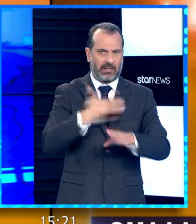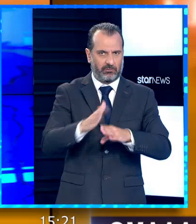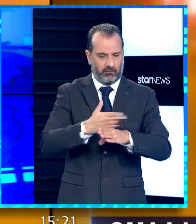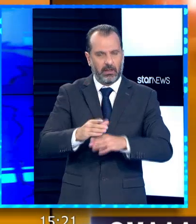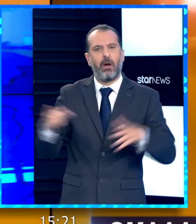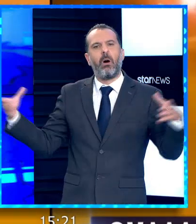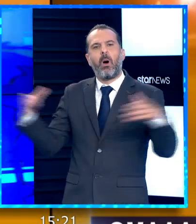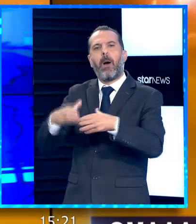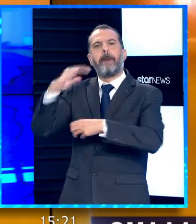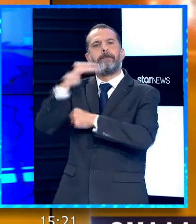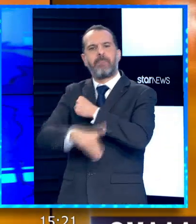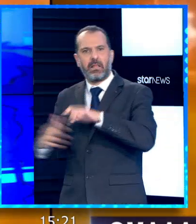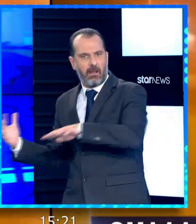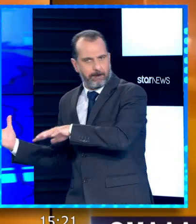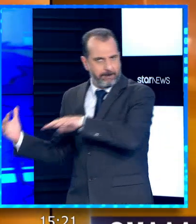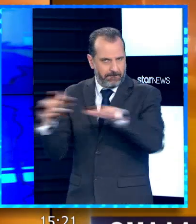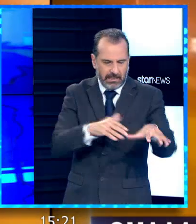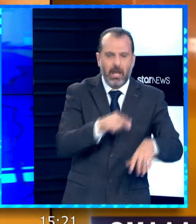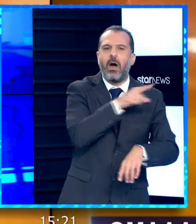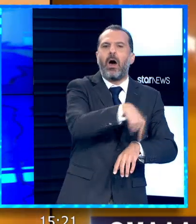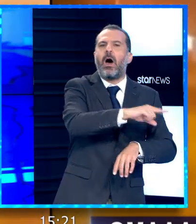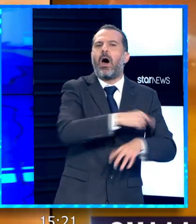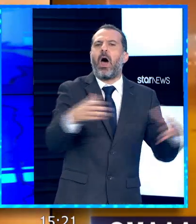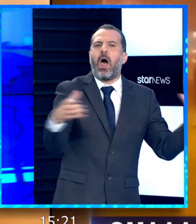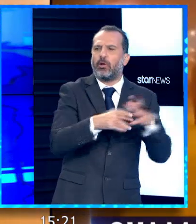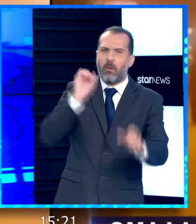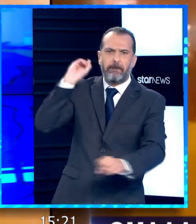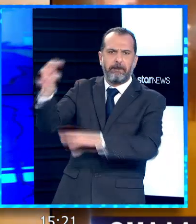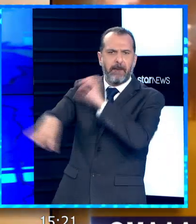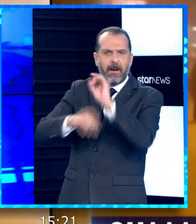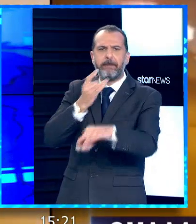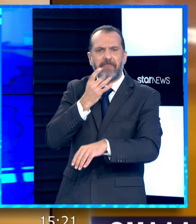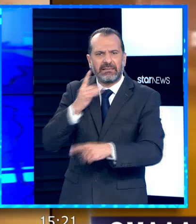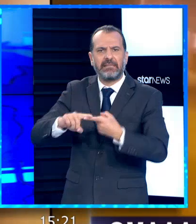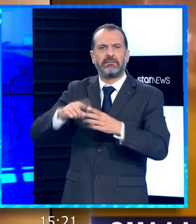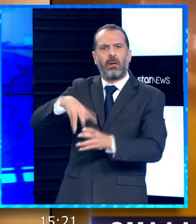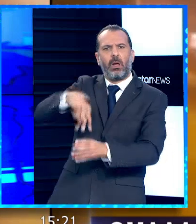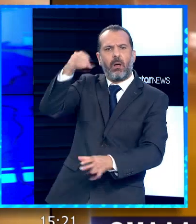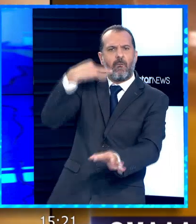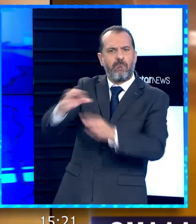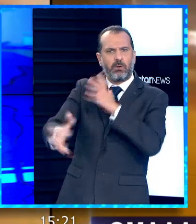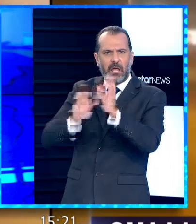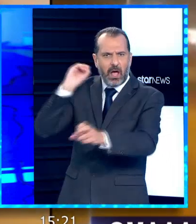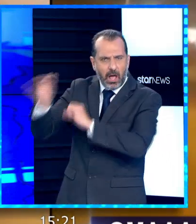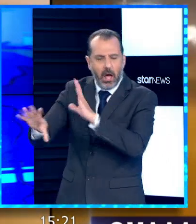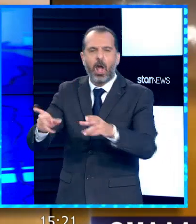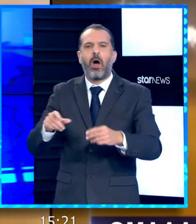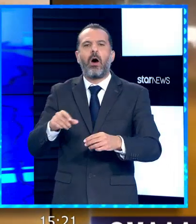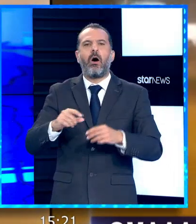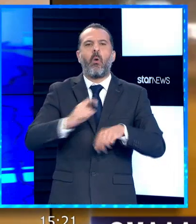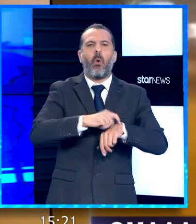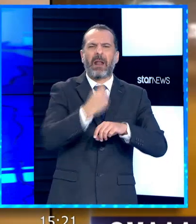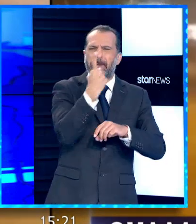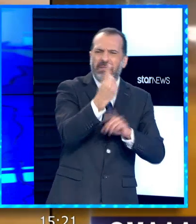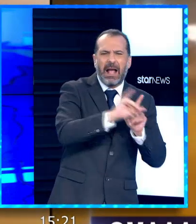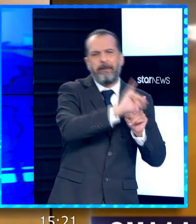ΜΑΤ, δέχτηκε πέτρες και Μολότοφ για περίπου 2 ώρες και μάλιστα είναι χαρακτηριστικό ότι διακόπη και η κυκλοφορία στη λεωφόρο ΝΑΤΟ από τη μία παρά μέχρι